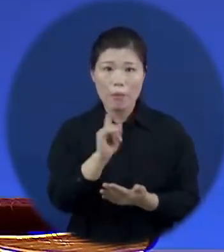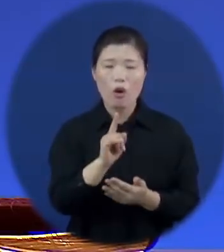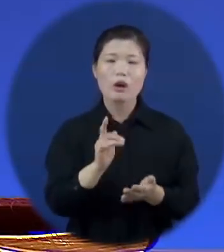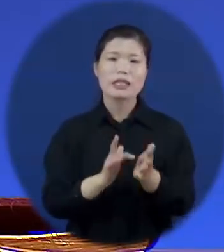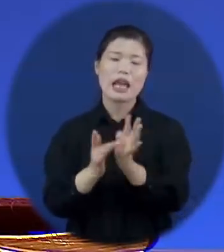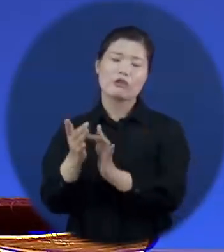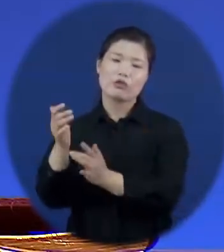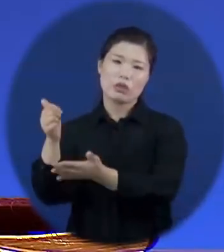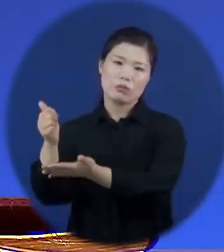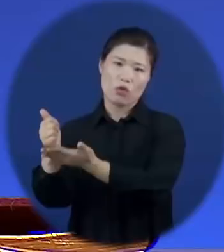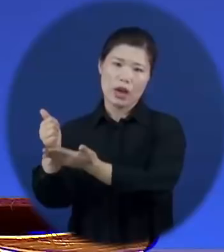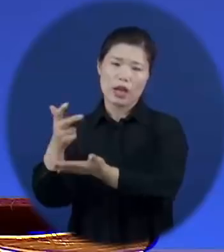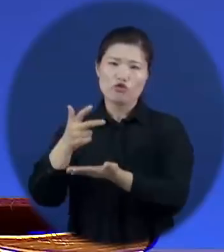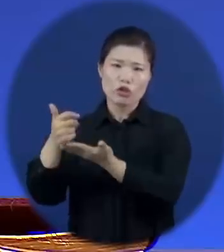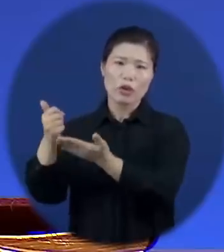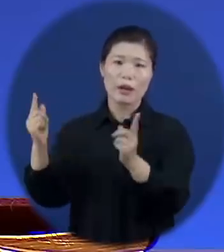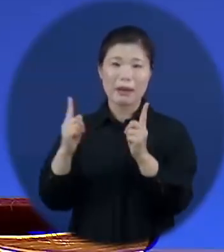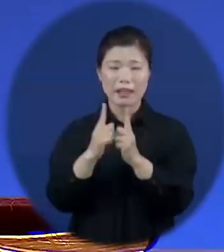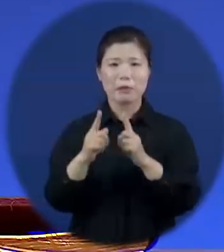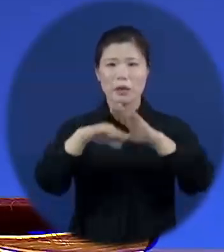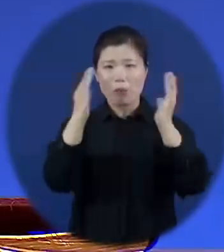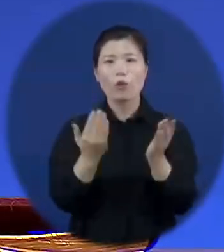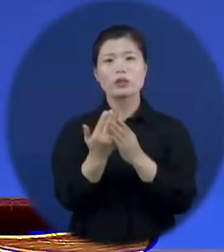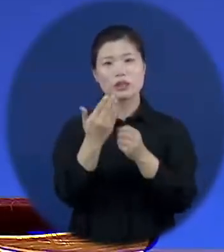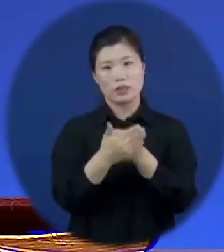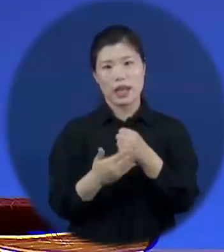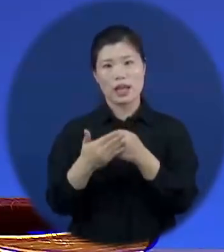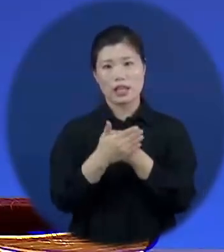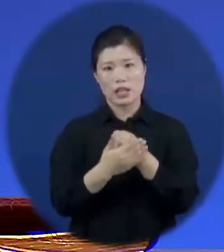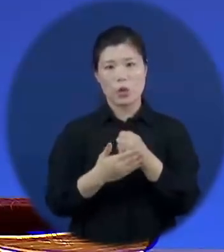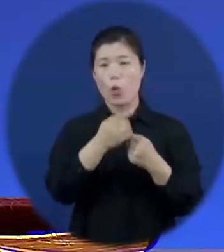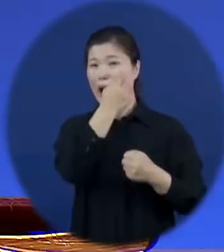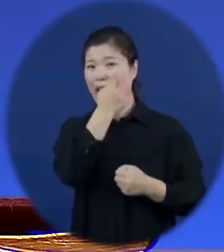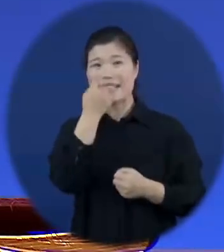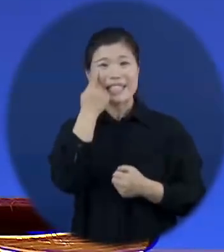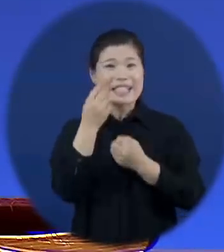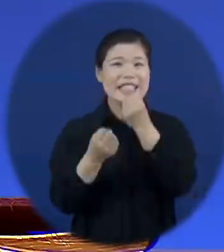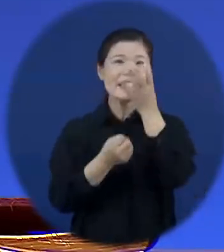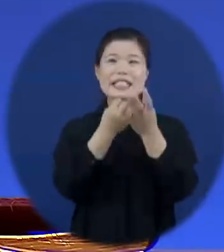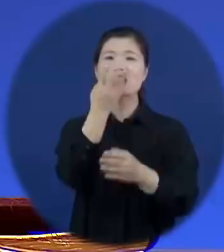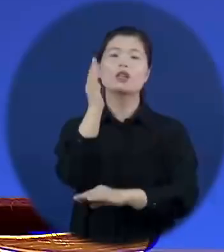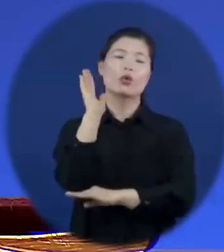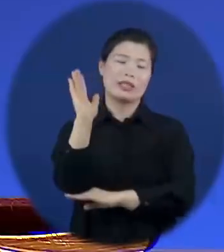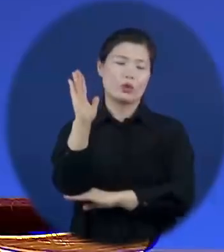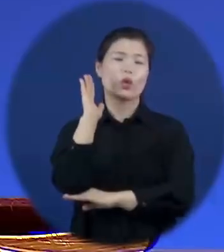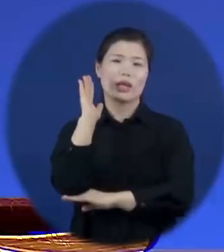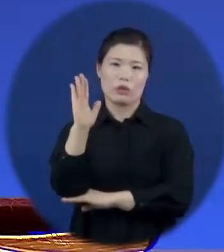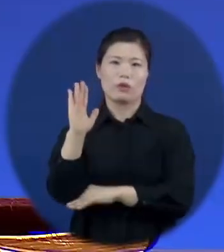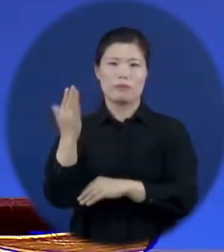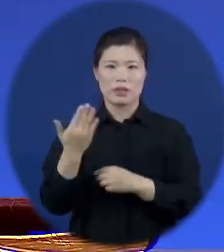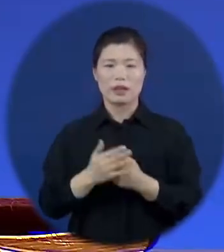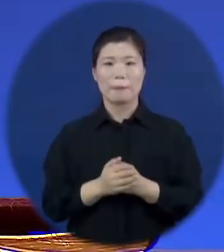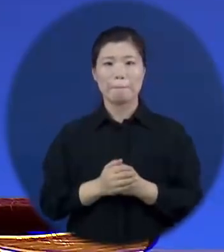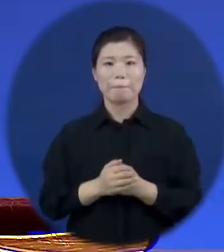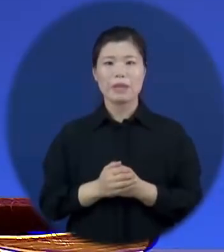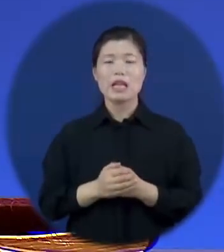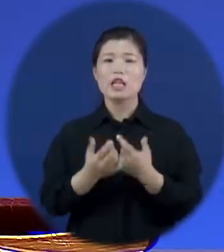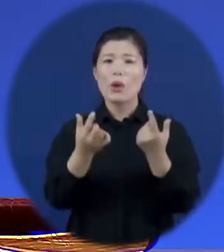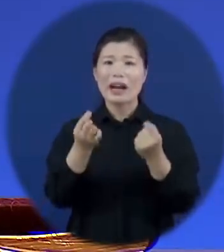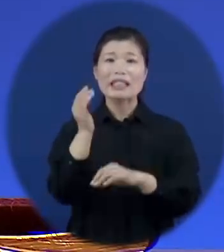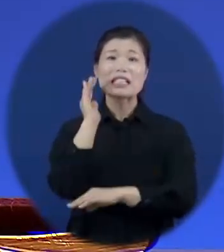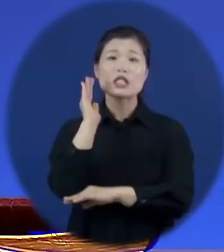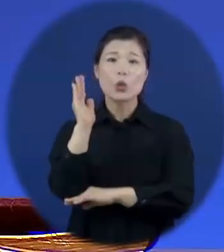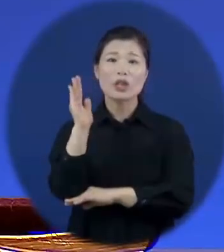것은 주님과의 만남은 모두가 다 은혜이고 간증이고 스토리입니다. 그